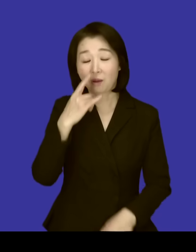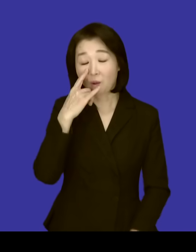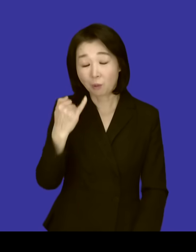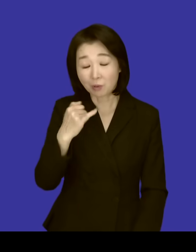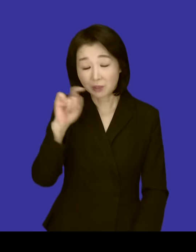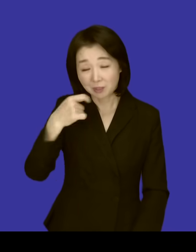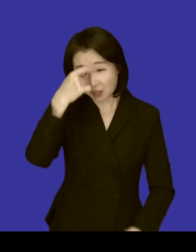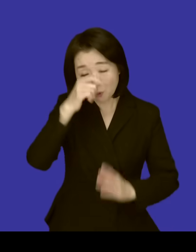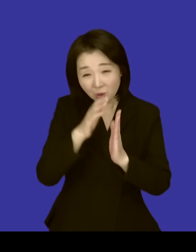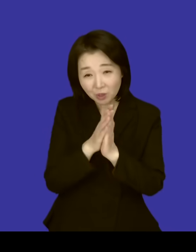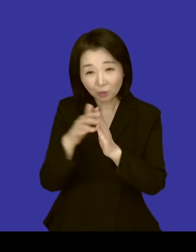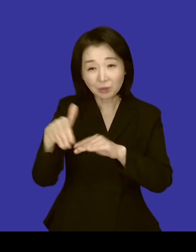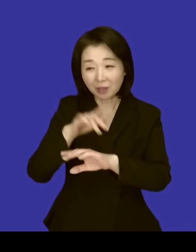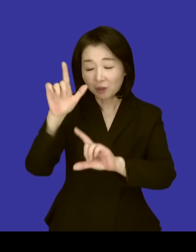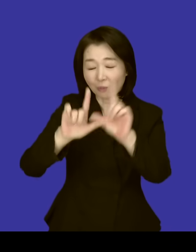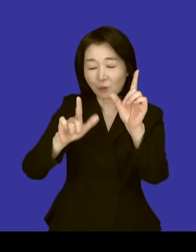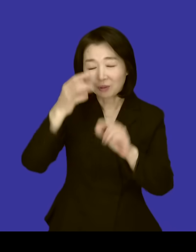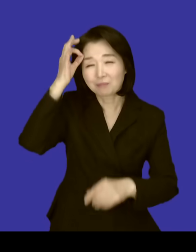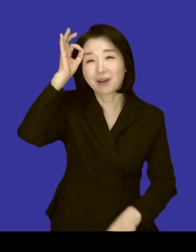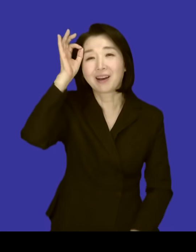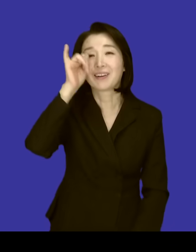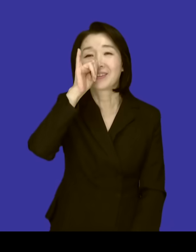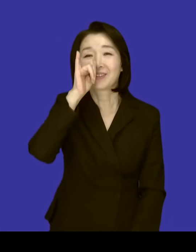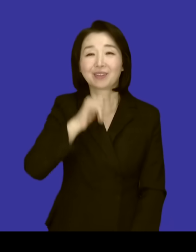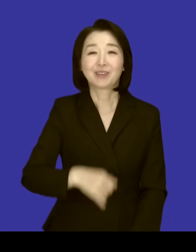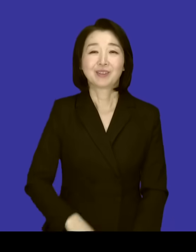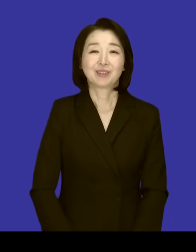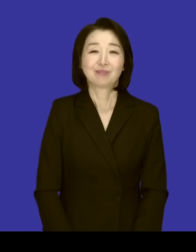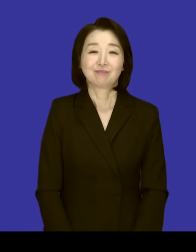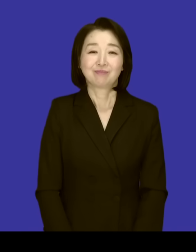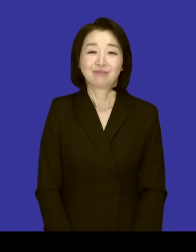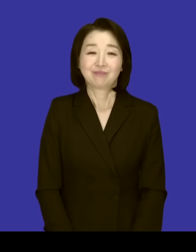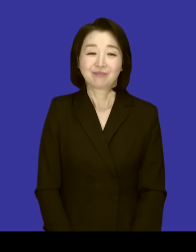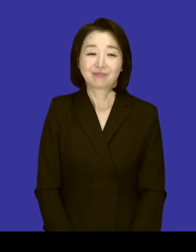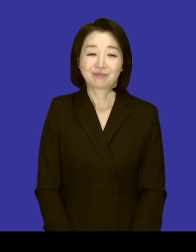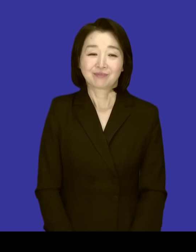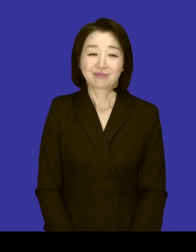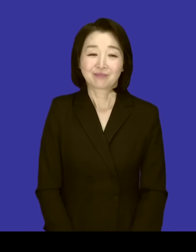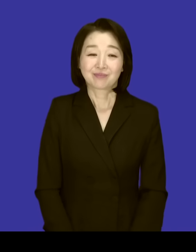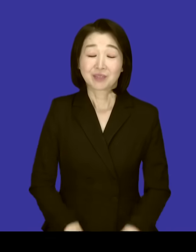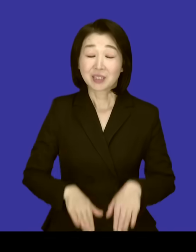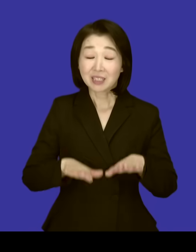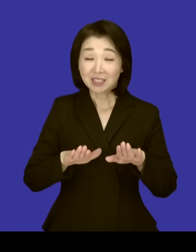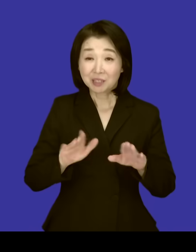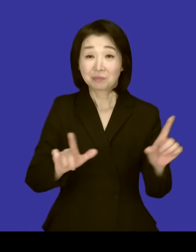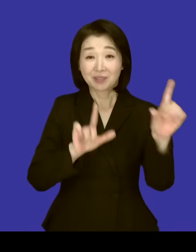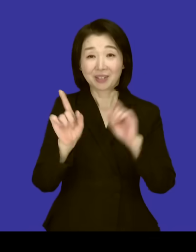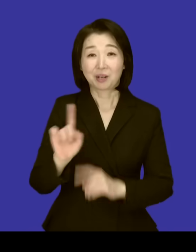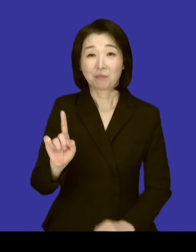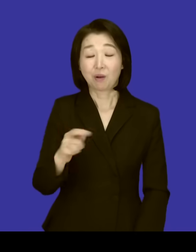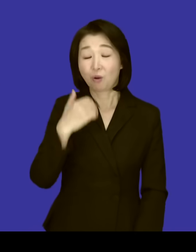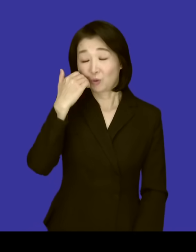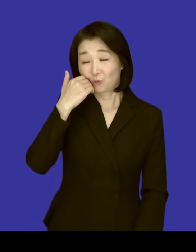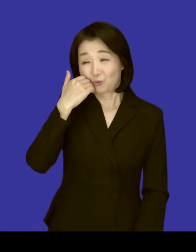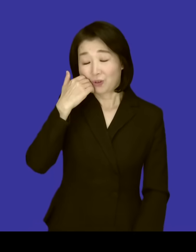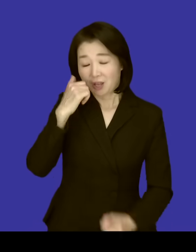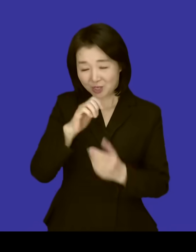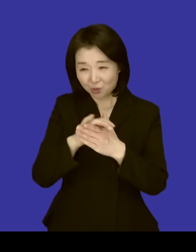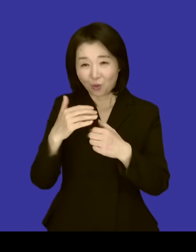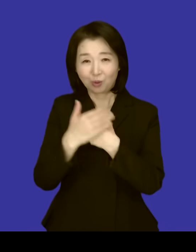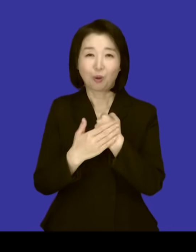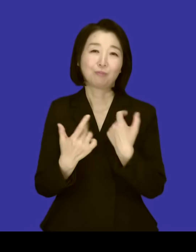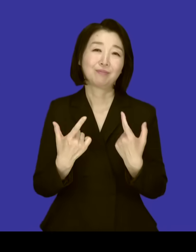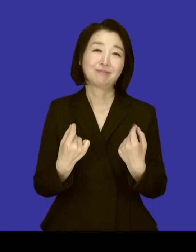어머니가 새벽기도 나가셨던 그 모습이 계속 떠올라요. 그래서 우리가 지금 이렇게 있을 수 있는 것은 어느 누군가의 기도